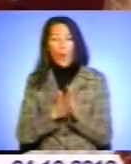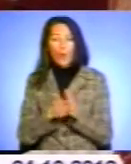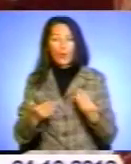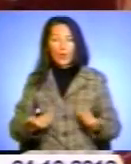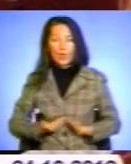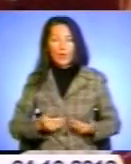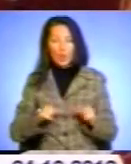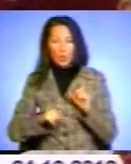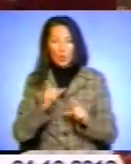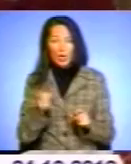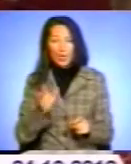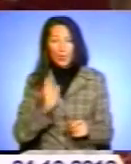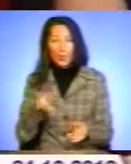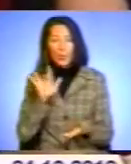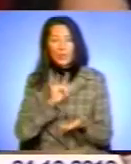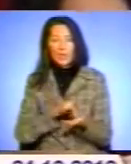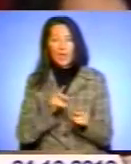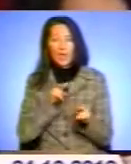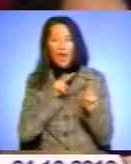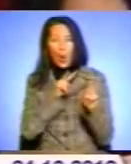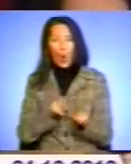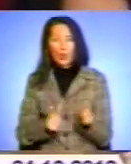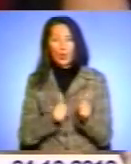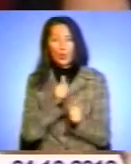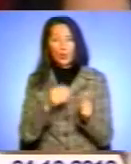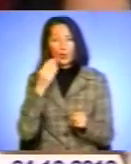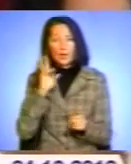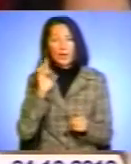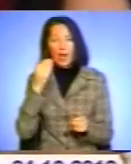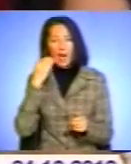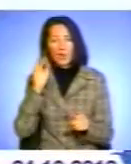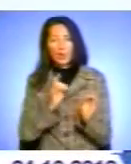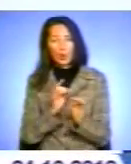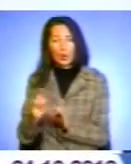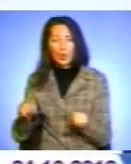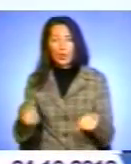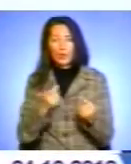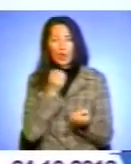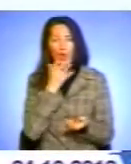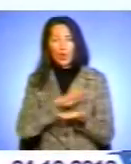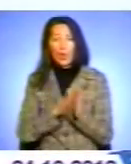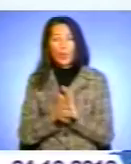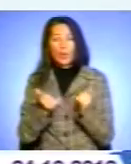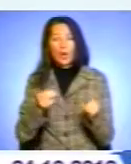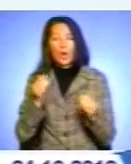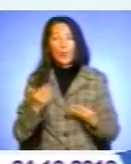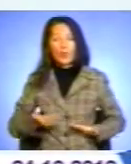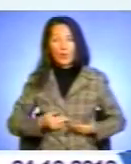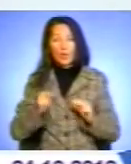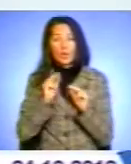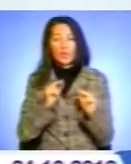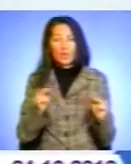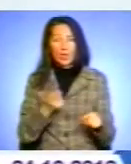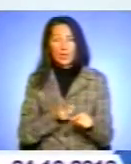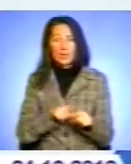міський огляд-конкурс на кращий гуртожиток. Створення хороших умов для проживання і для навчання – це ті